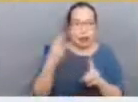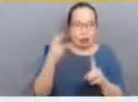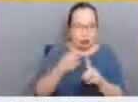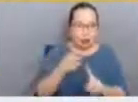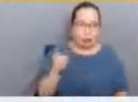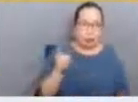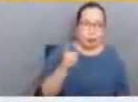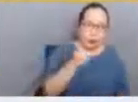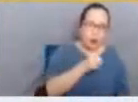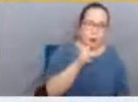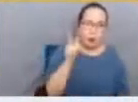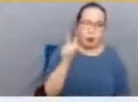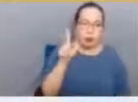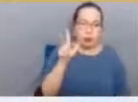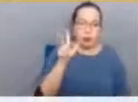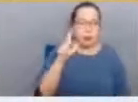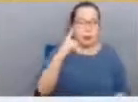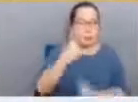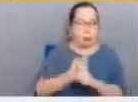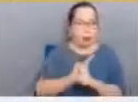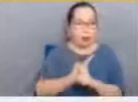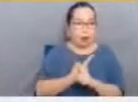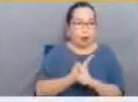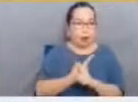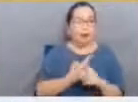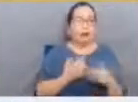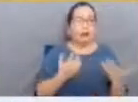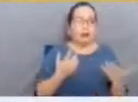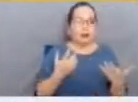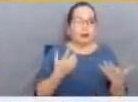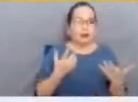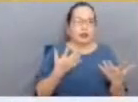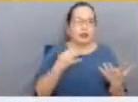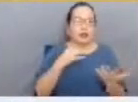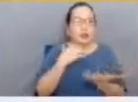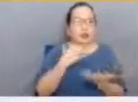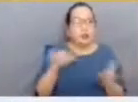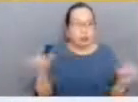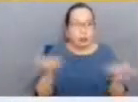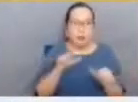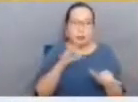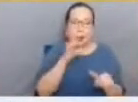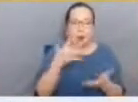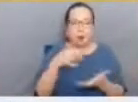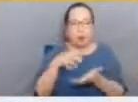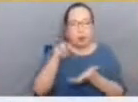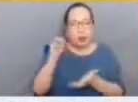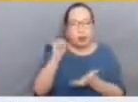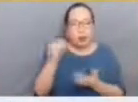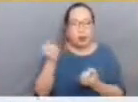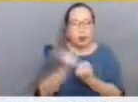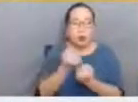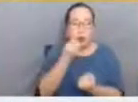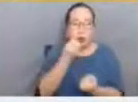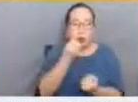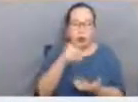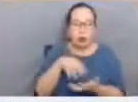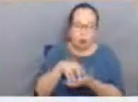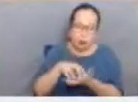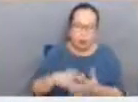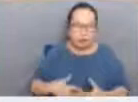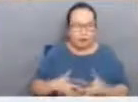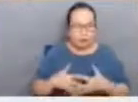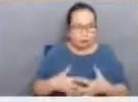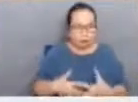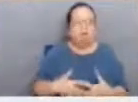Maraming salamat po. Yan po ay si Presidential Spokesperson Harry Roque. Ngayon naman po ay muli natin balikan si GSIS President